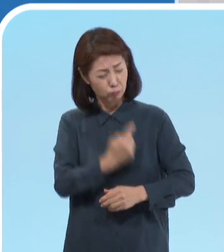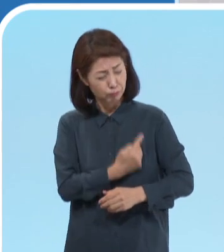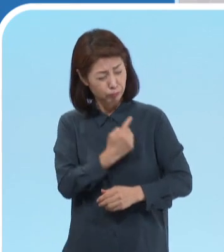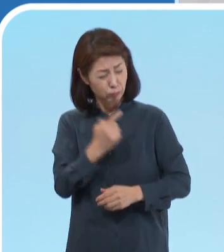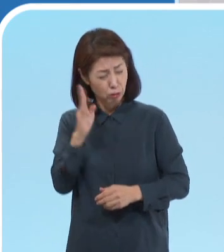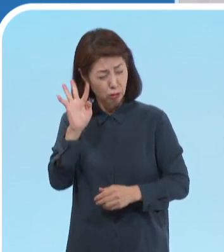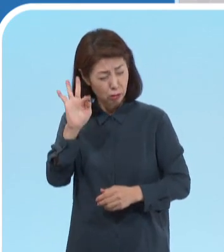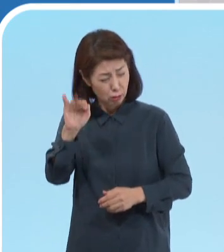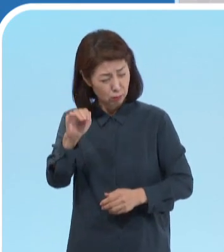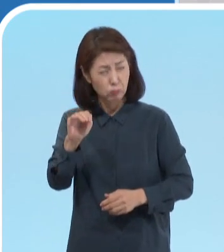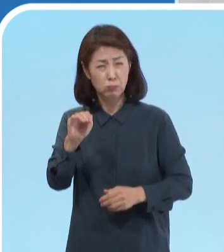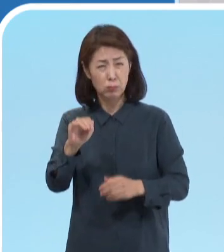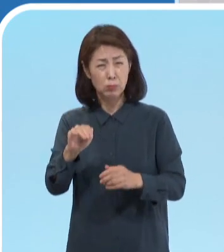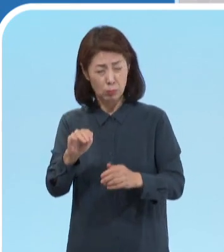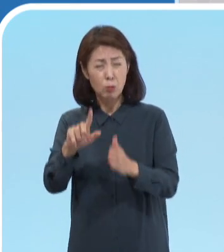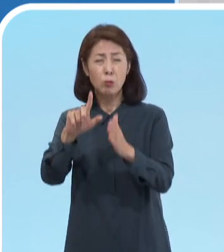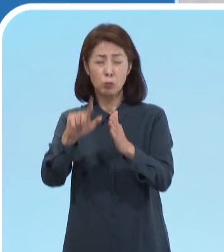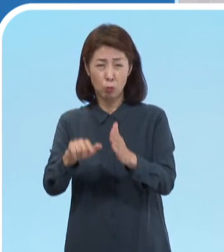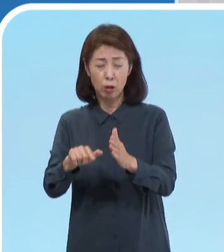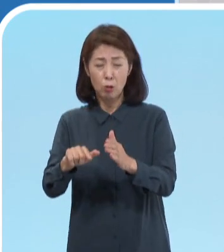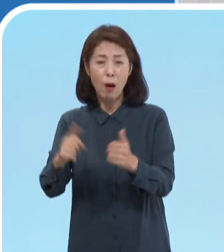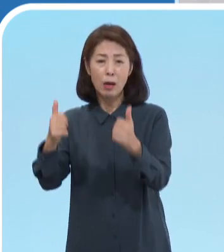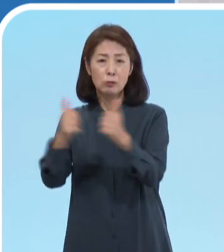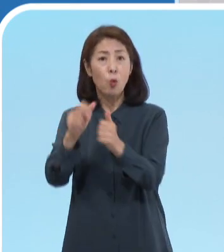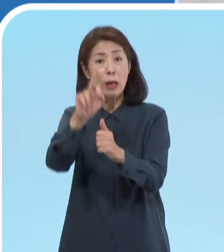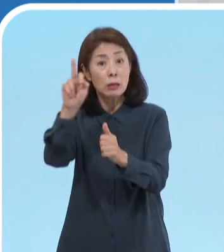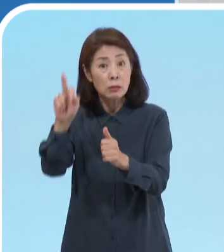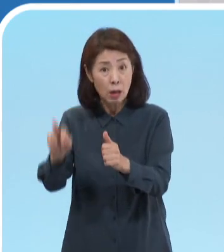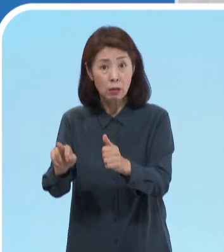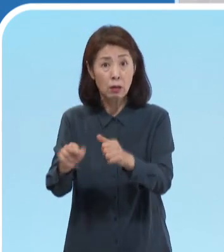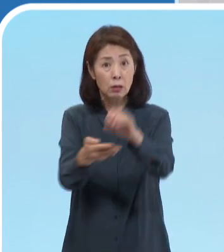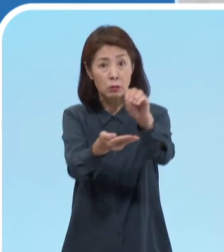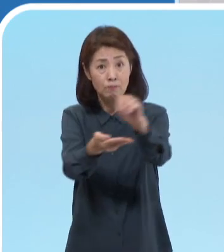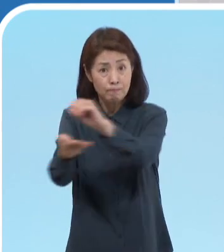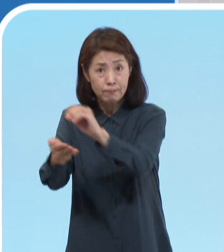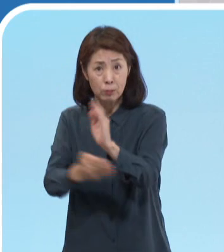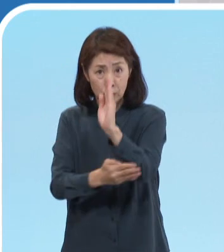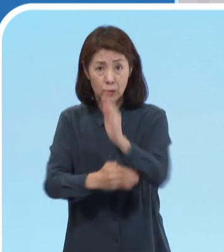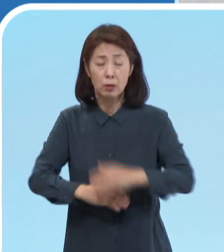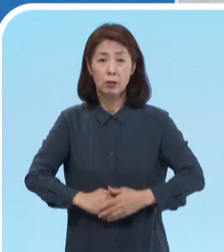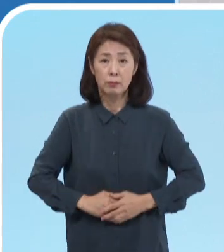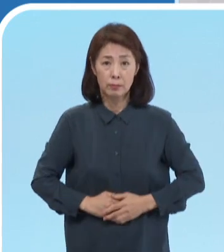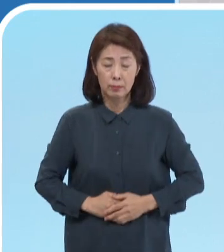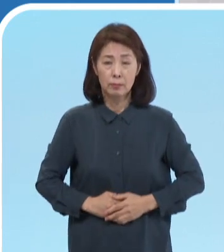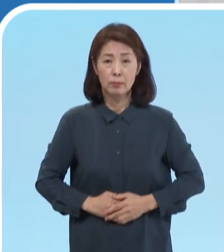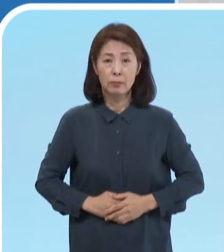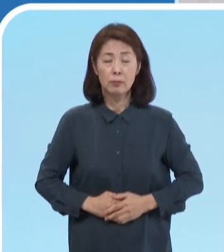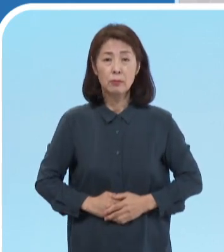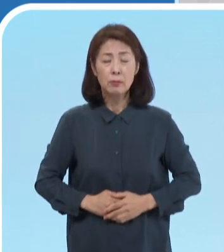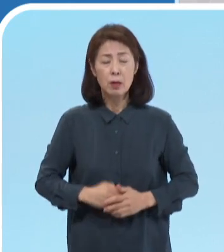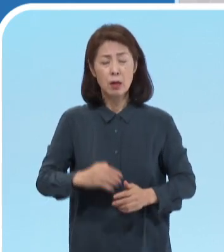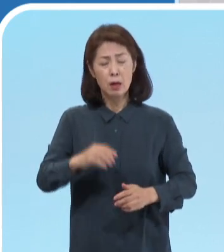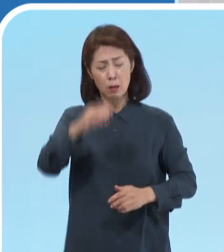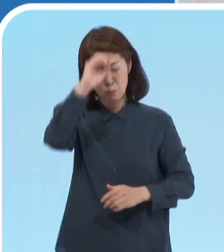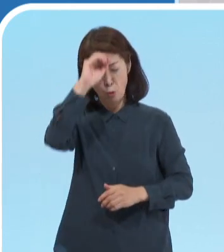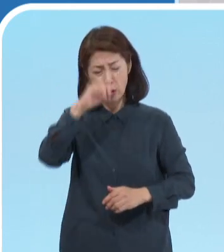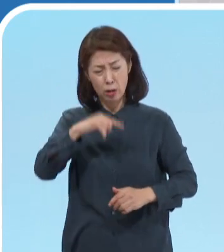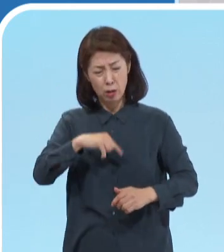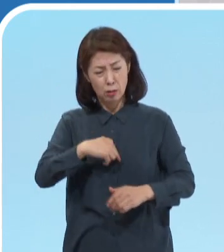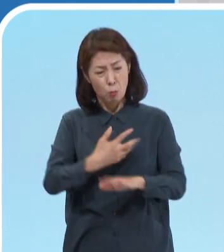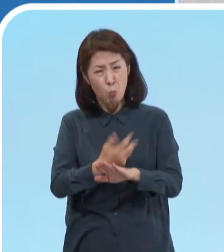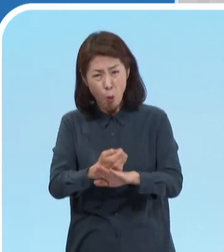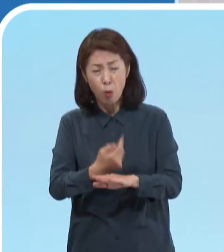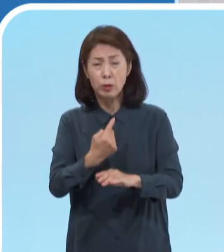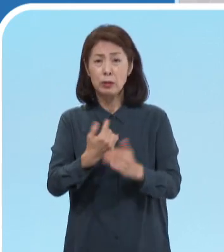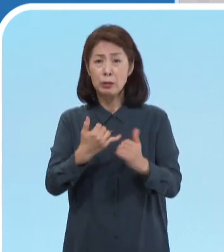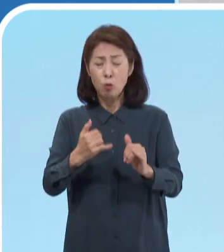発熱が続くなどの症状があれば、帰国者・接触者相談センターへ相談してください。基礎疾